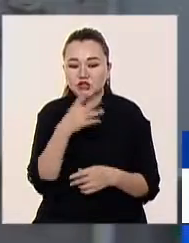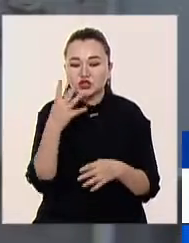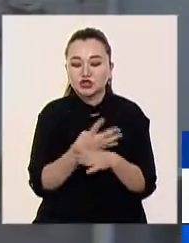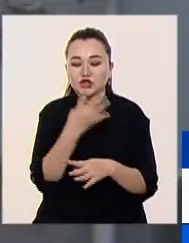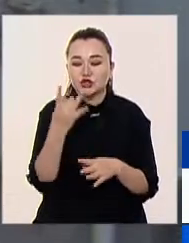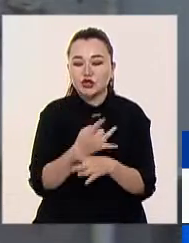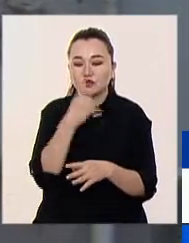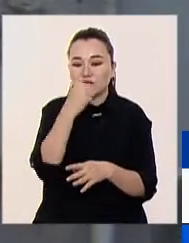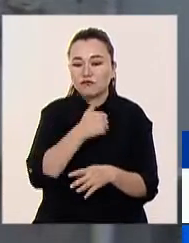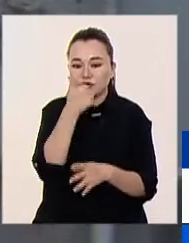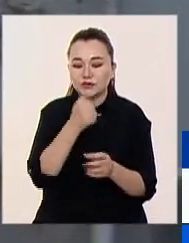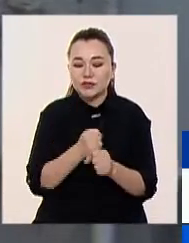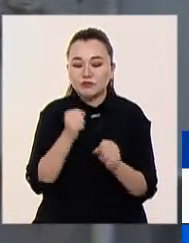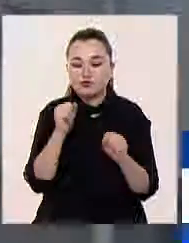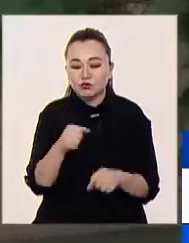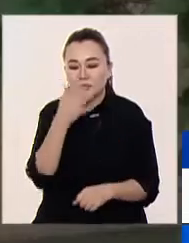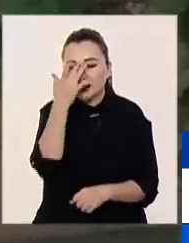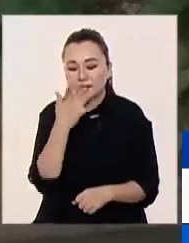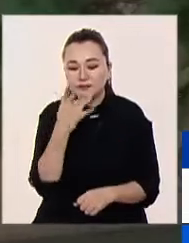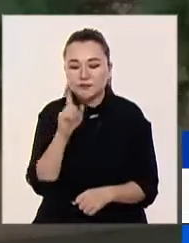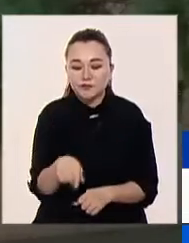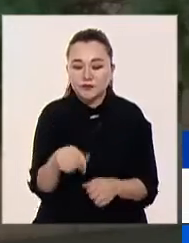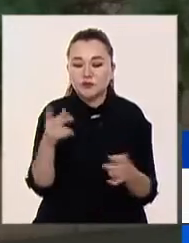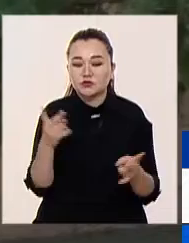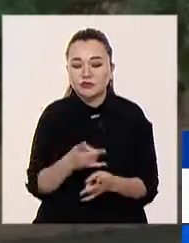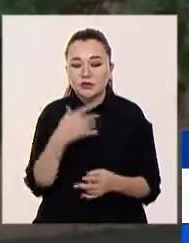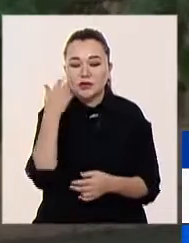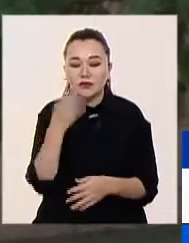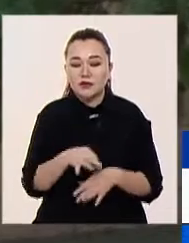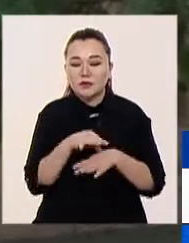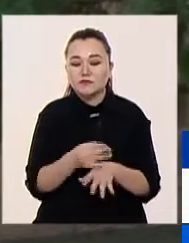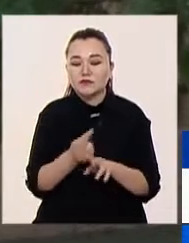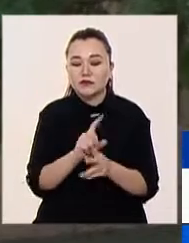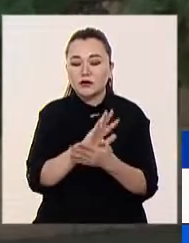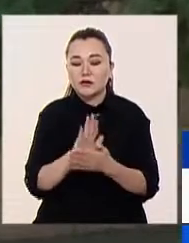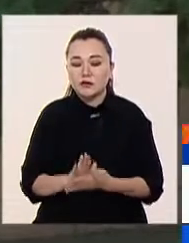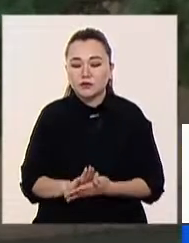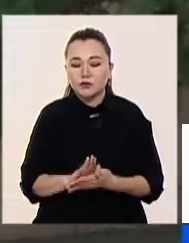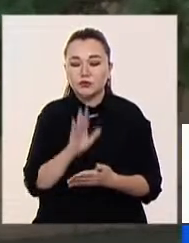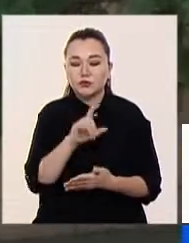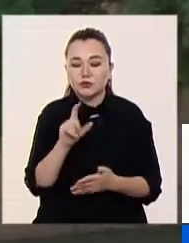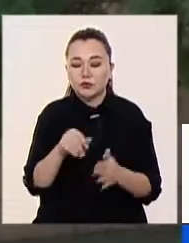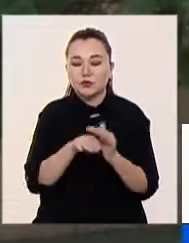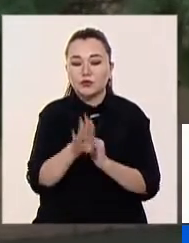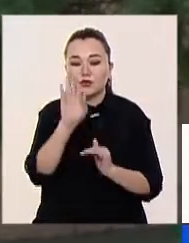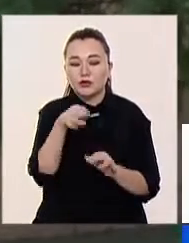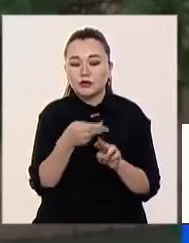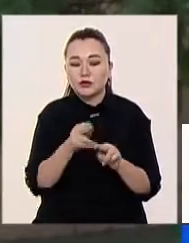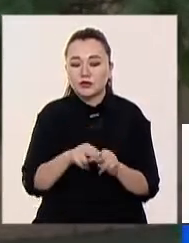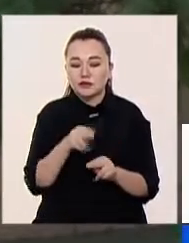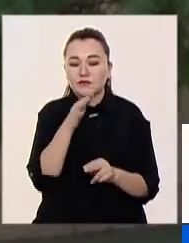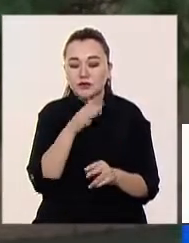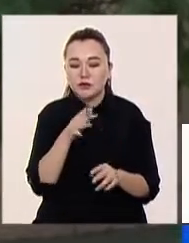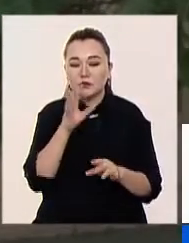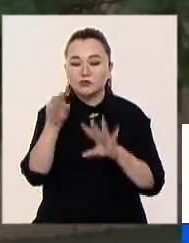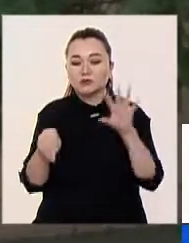раза в год. Делать это можно и летом. Но, разумеется, когда проводится эта обработка, то люди уходят на это время, когда там